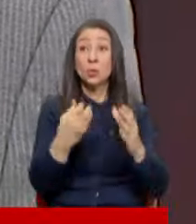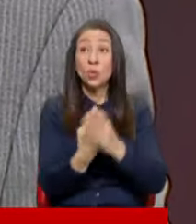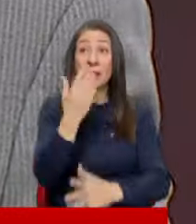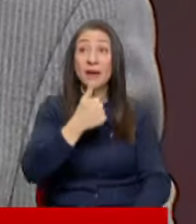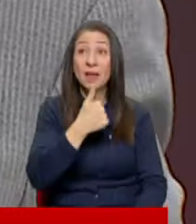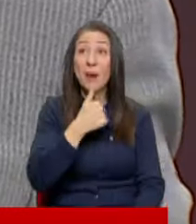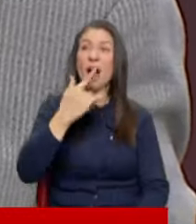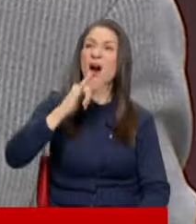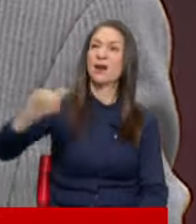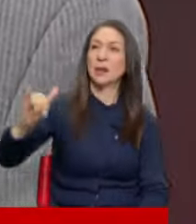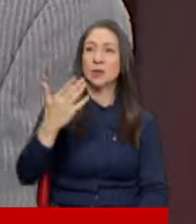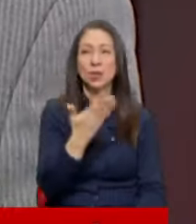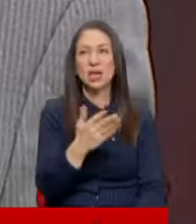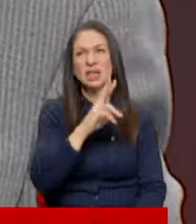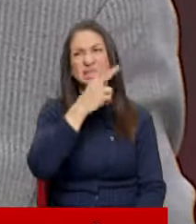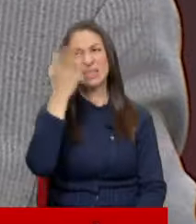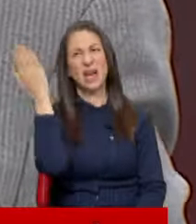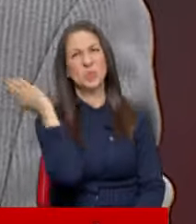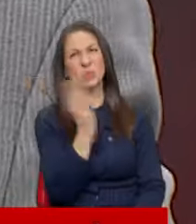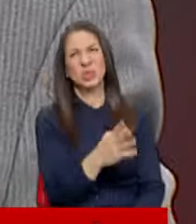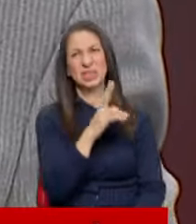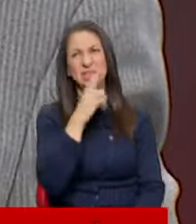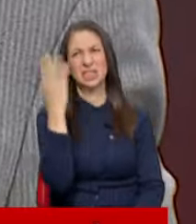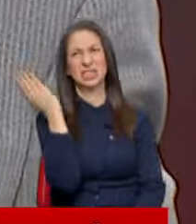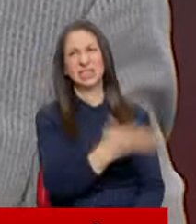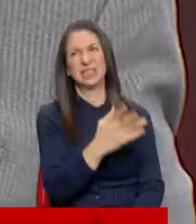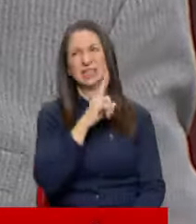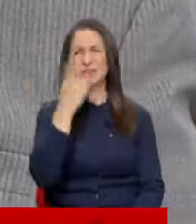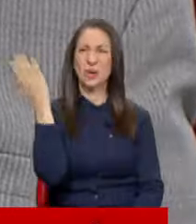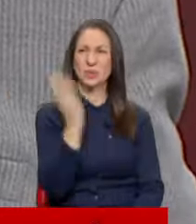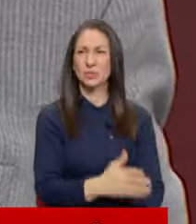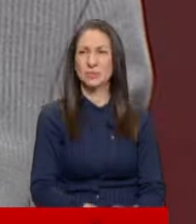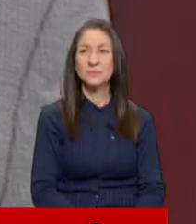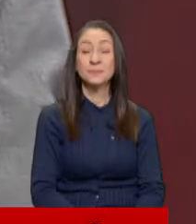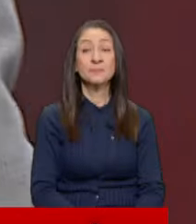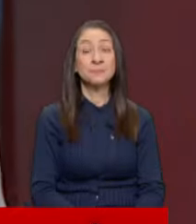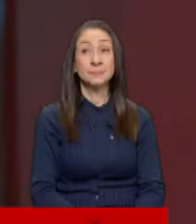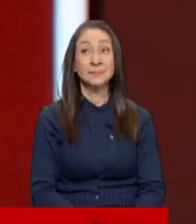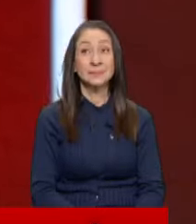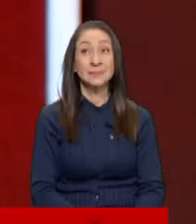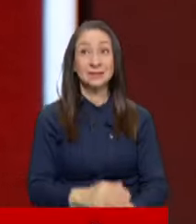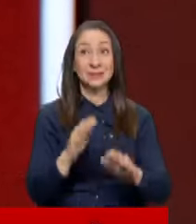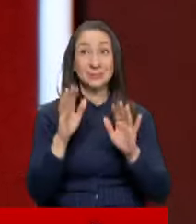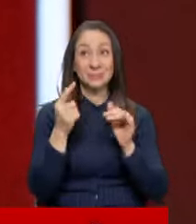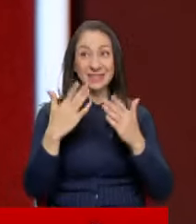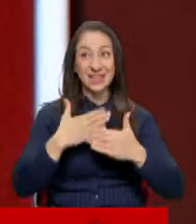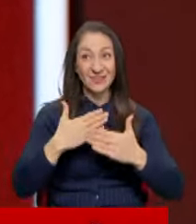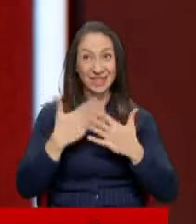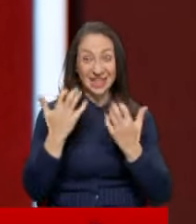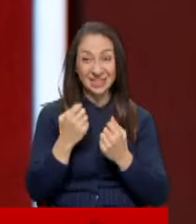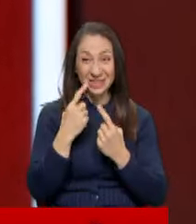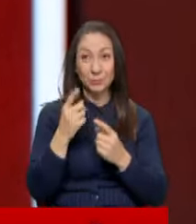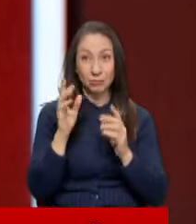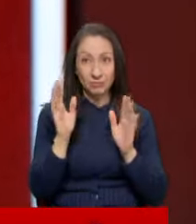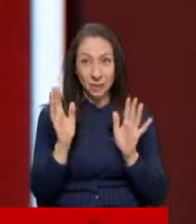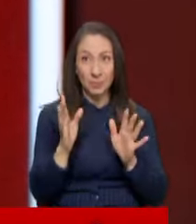kuran adama hakaret ediyor yazıklar olsun yazıklar olsun yazıklar olsun Efem biraz Eee soluklanan diyeceğim Bu